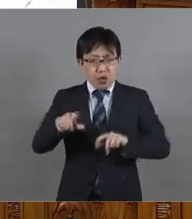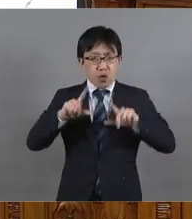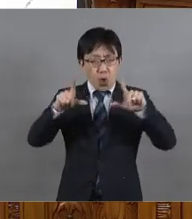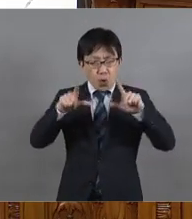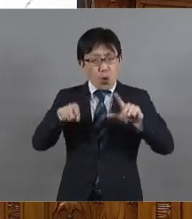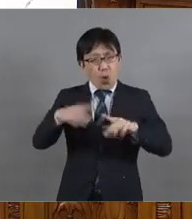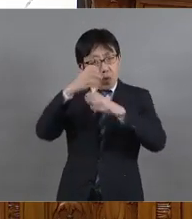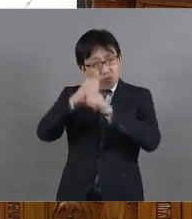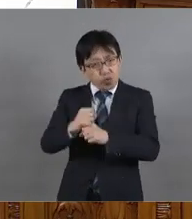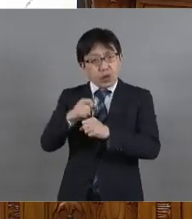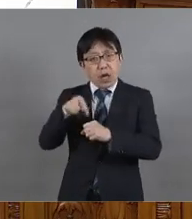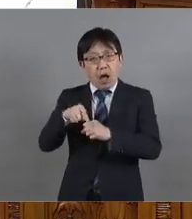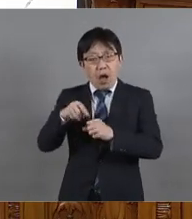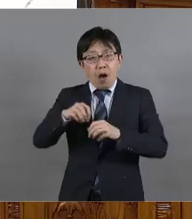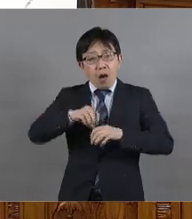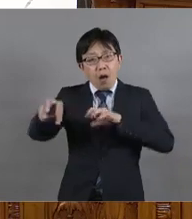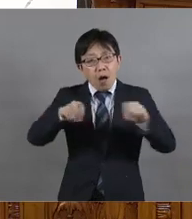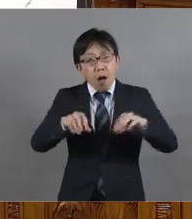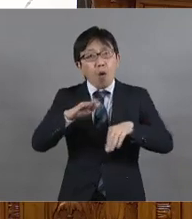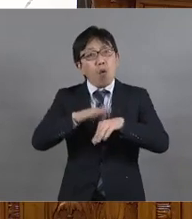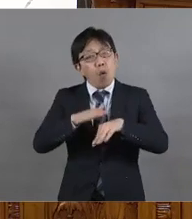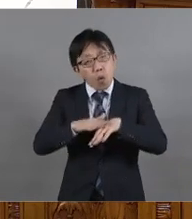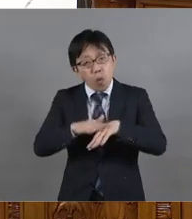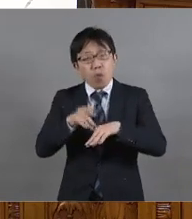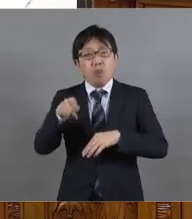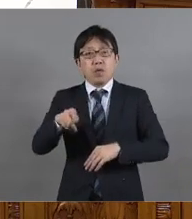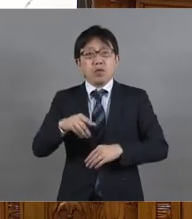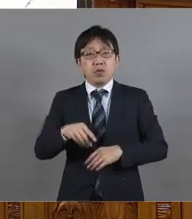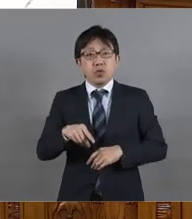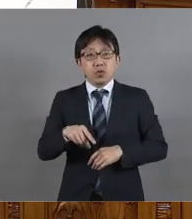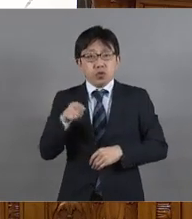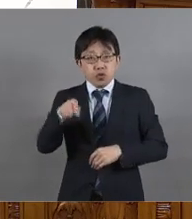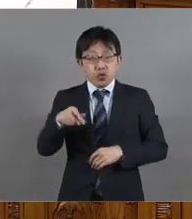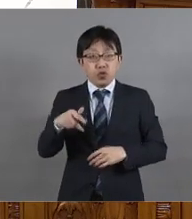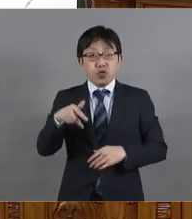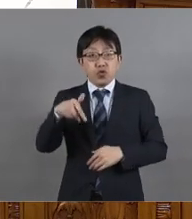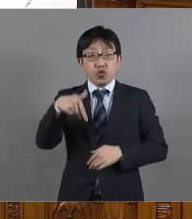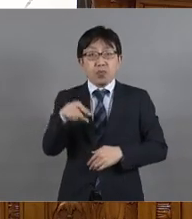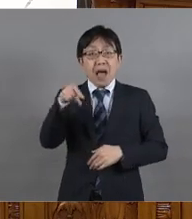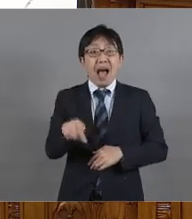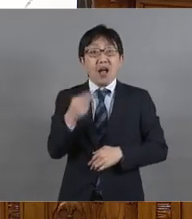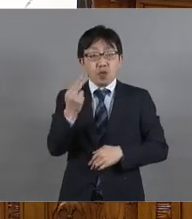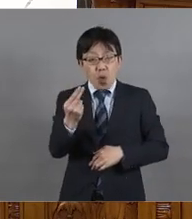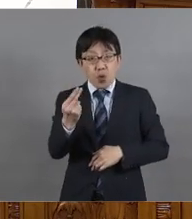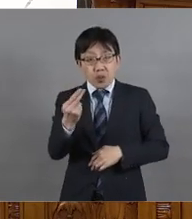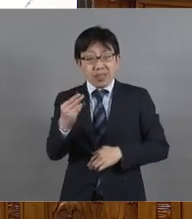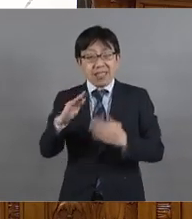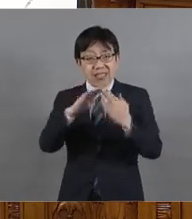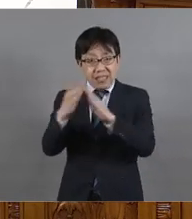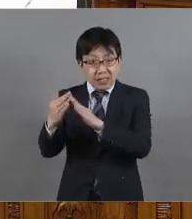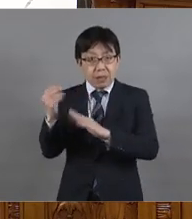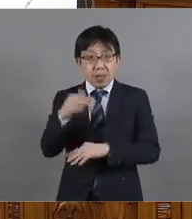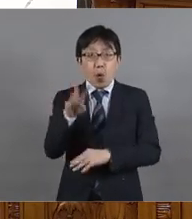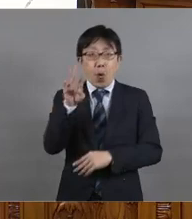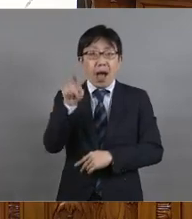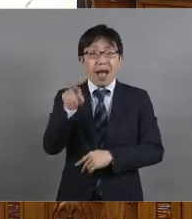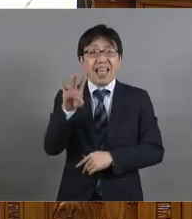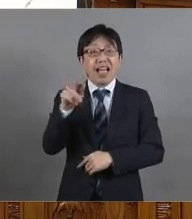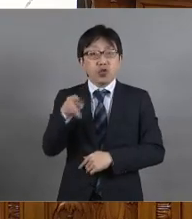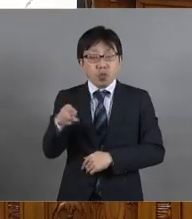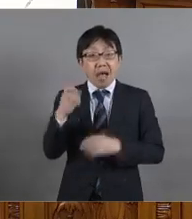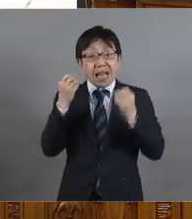に向けたチャンスでもあり二地域居住やスマートシティの実現わーケーションをはじめとする新たな働き方など